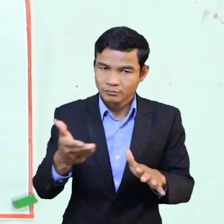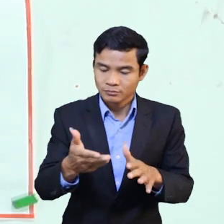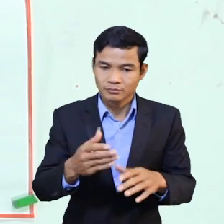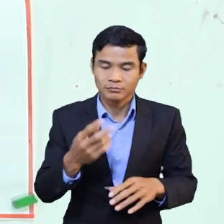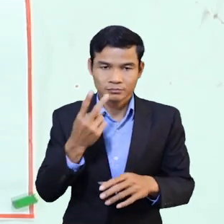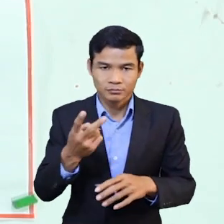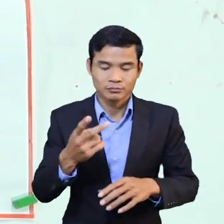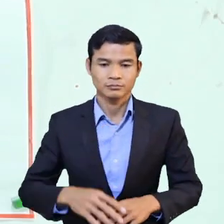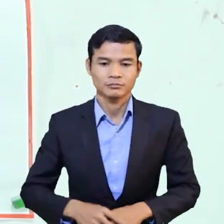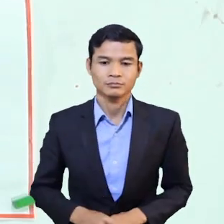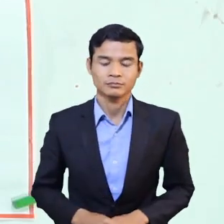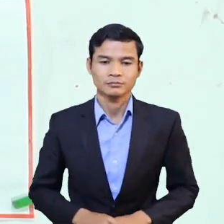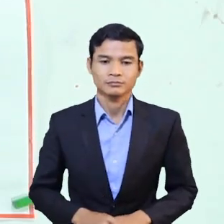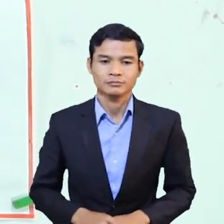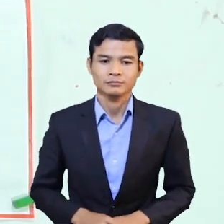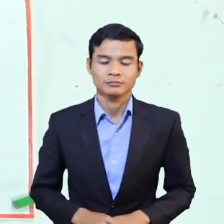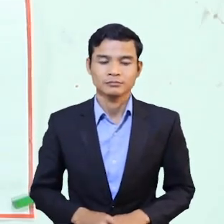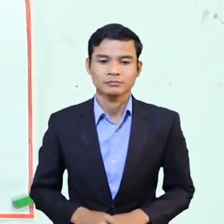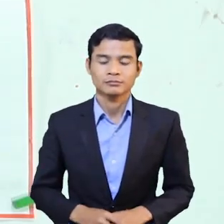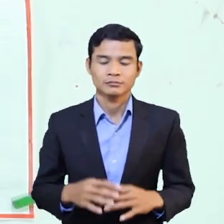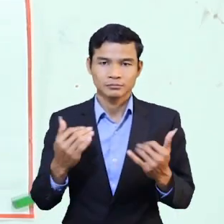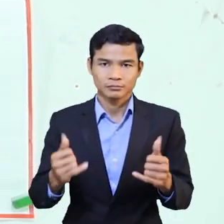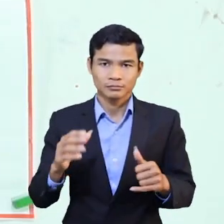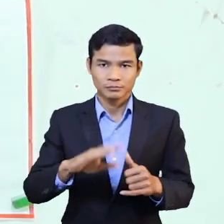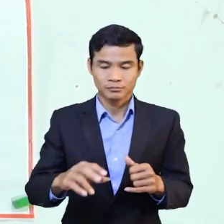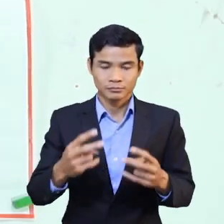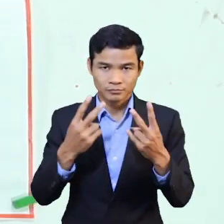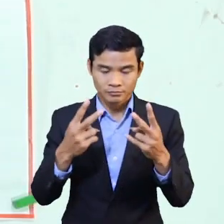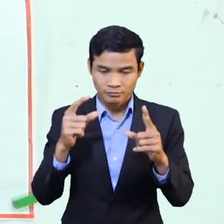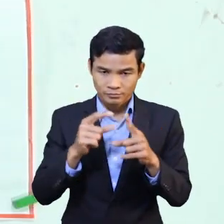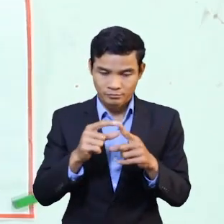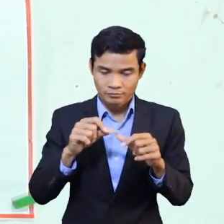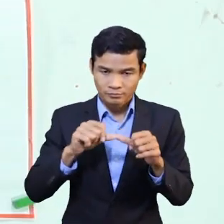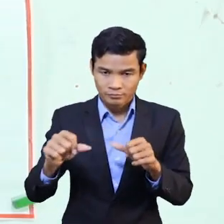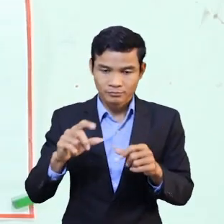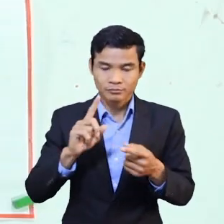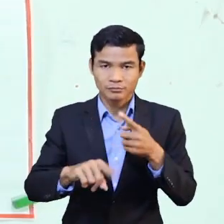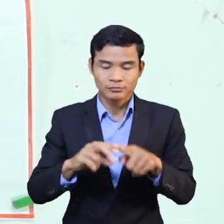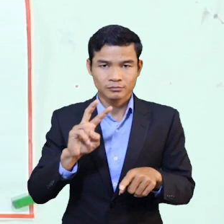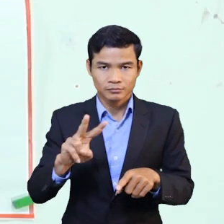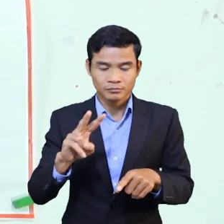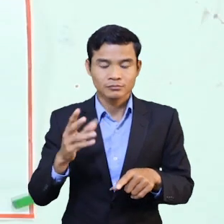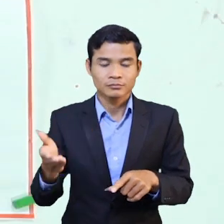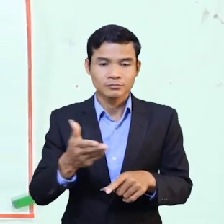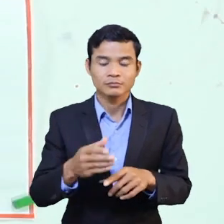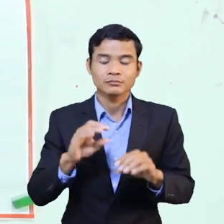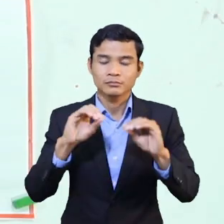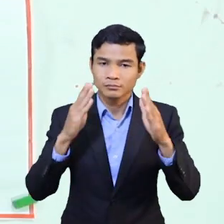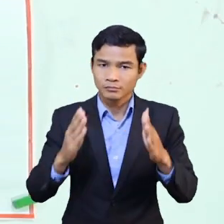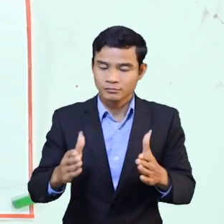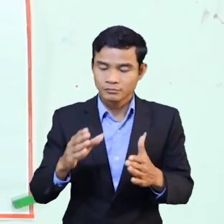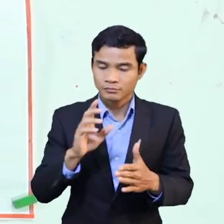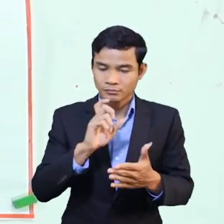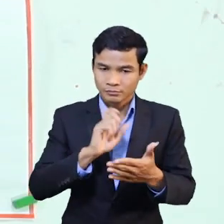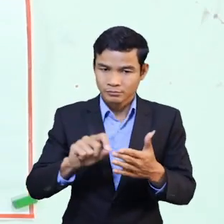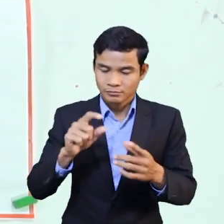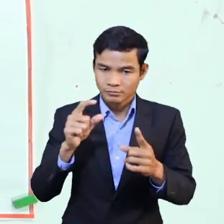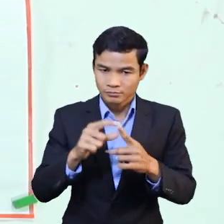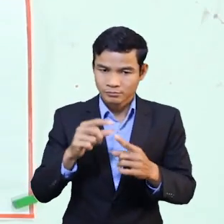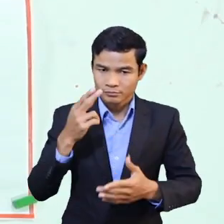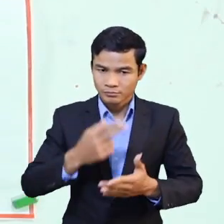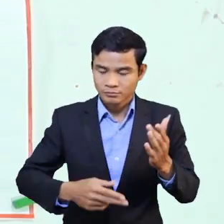con. Chà, à lấy dương mơ bịa bàn toàn. Chà lịch bí nít nè, cổ rồi con xa xế bịa. Bịa cái